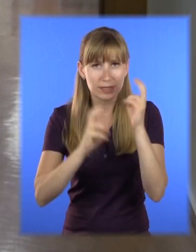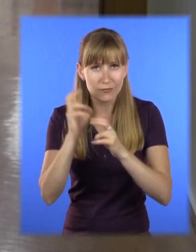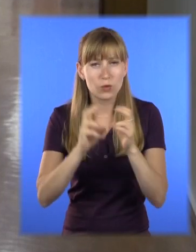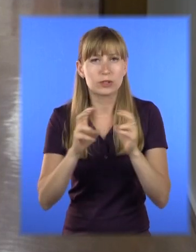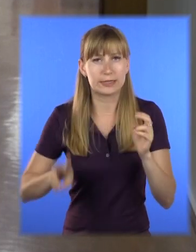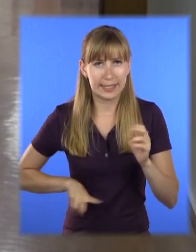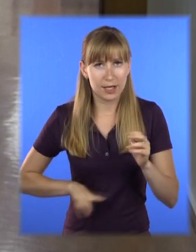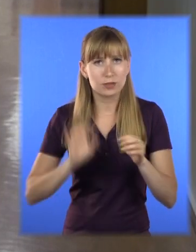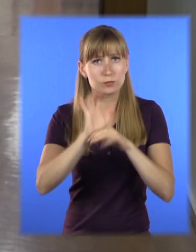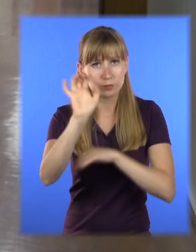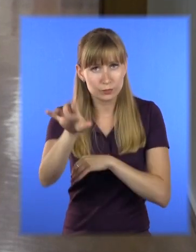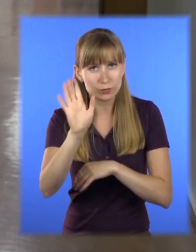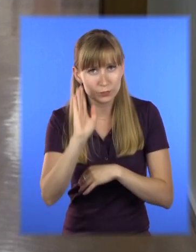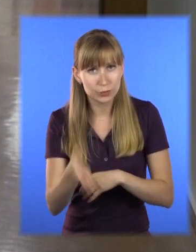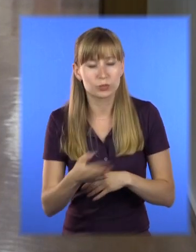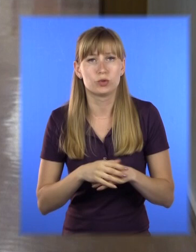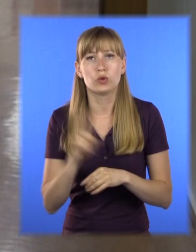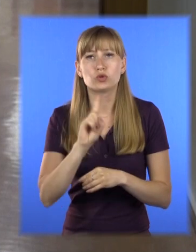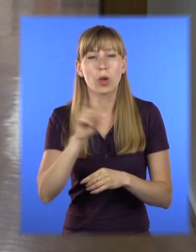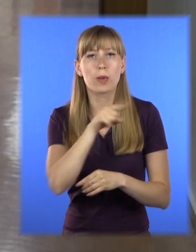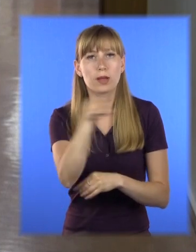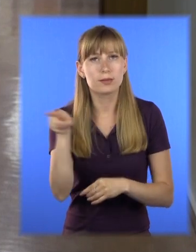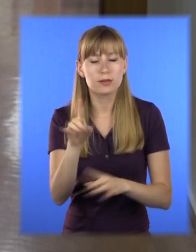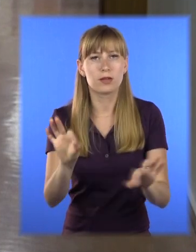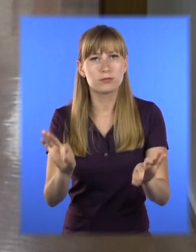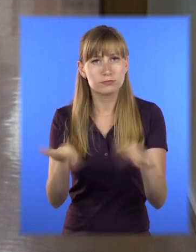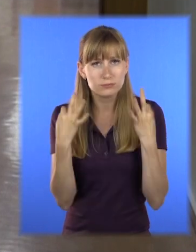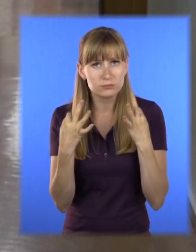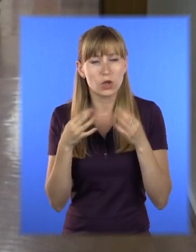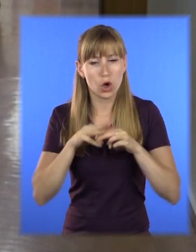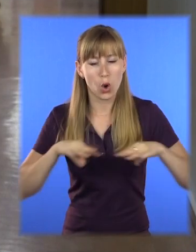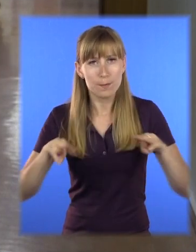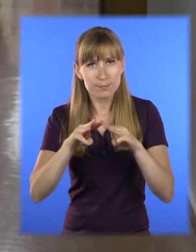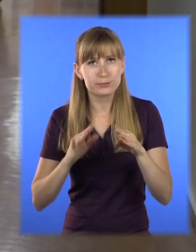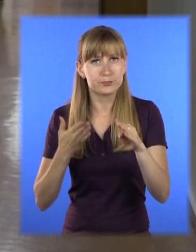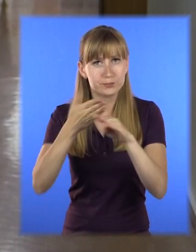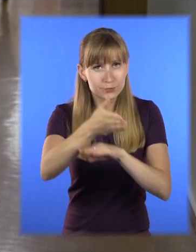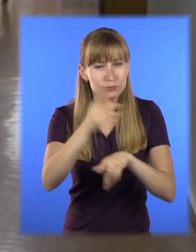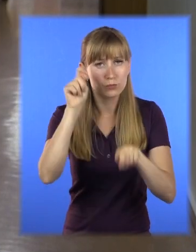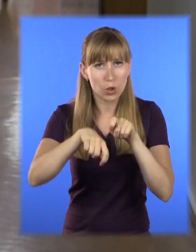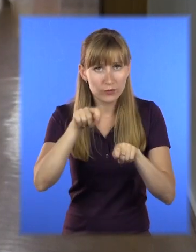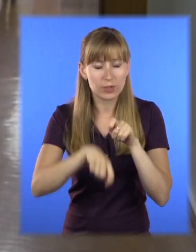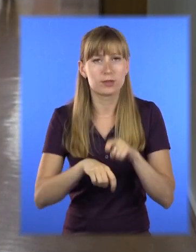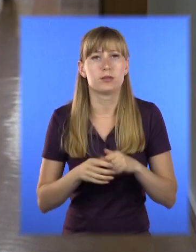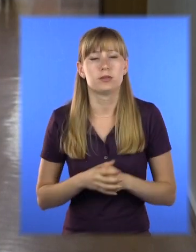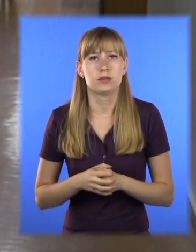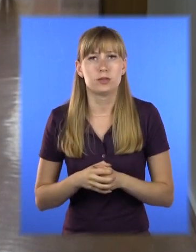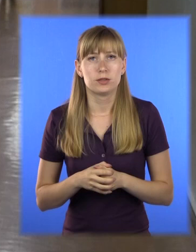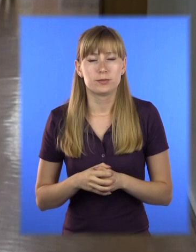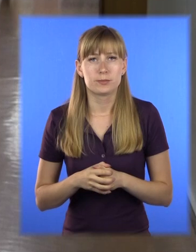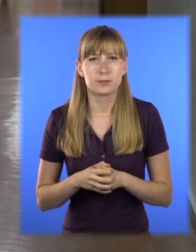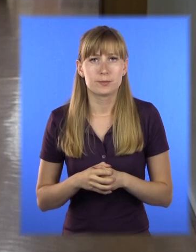ArcelorMittal Кривий Ріг щодо все ж таки допуску членів робочої групи і